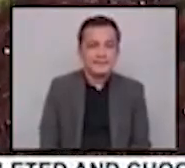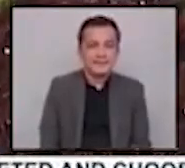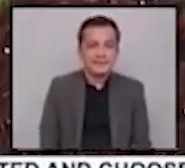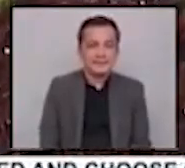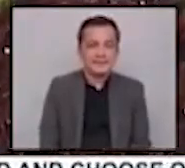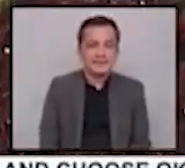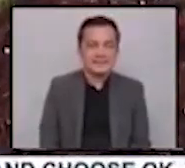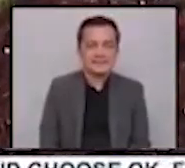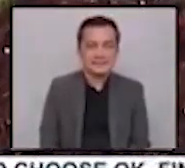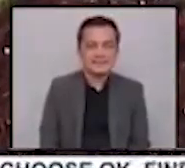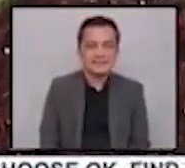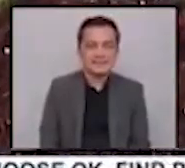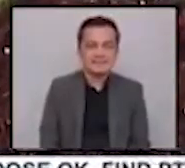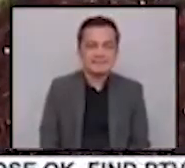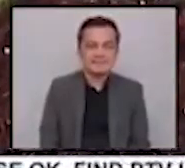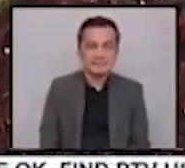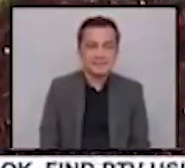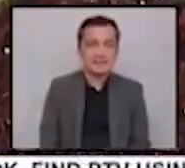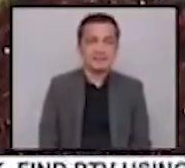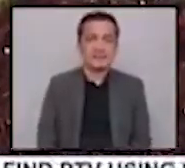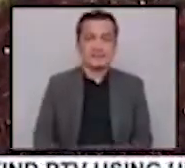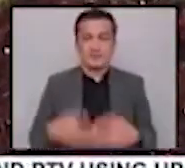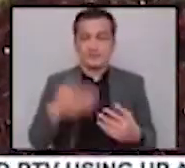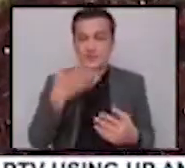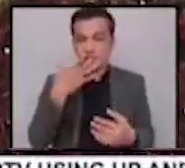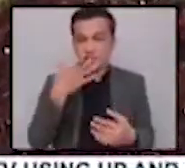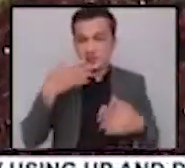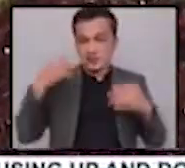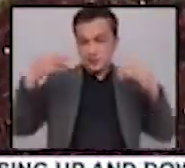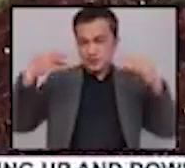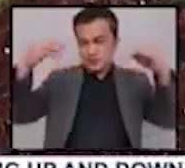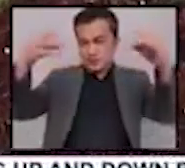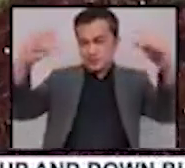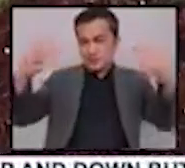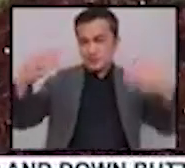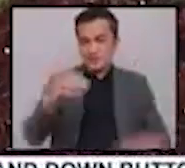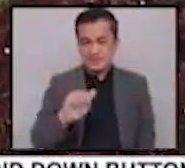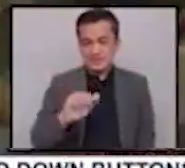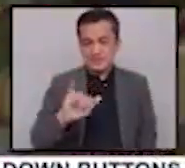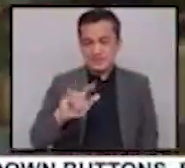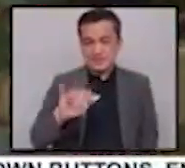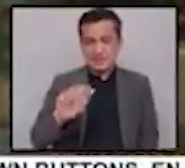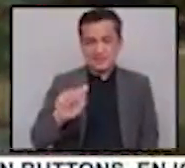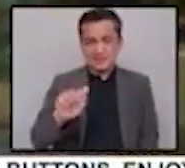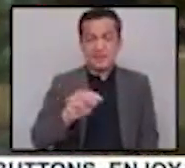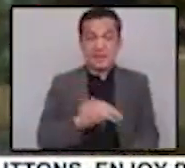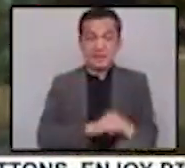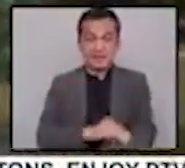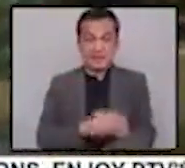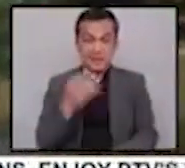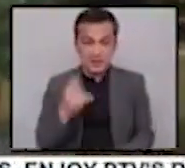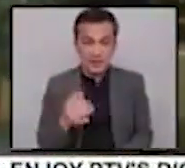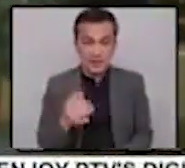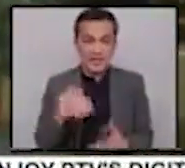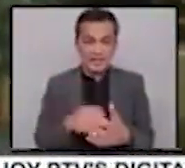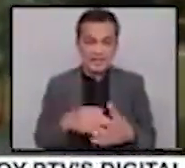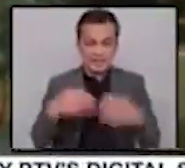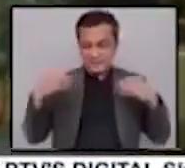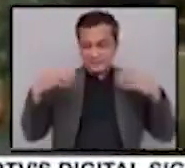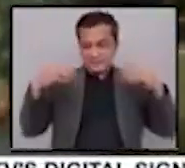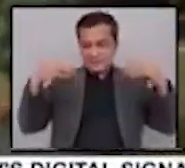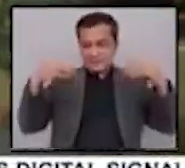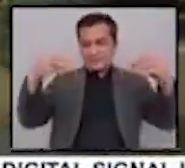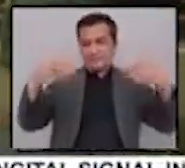Pinapuno ng makukulay na ilaw ang kahabaan ng Ayala Avenue sa Makati City. Ito'y matapos muling pailawan ng Makati Central